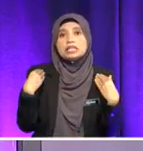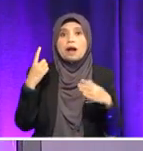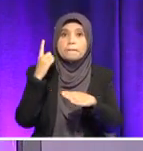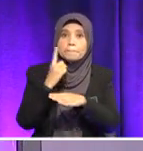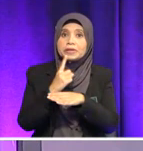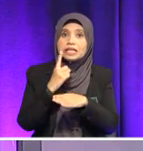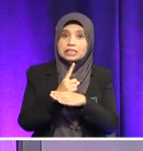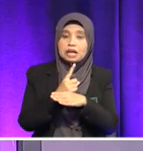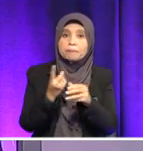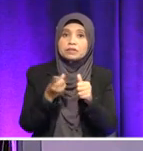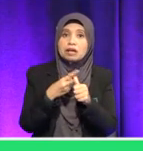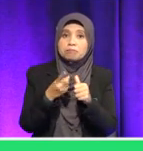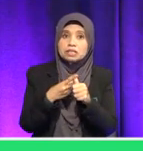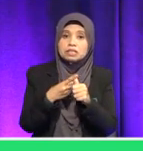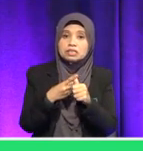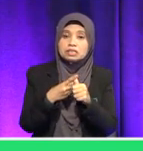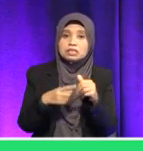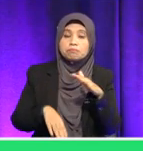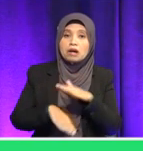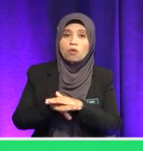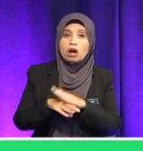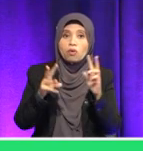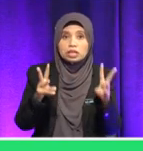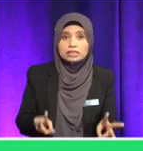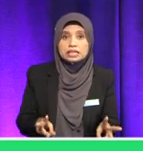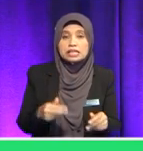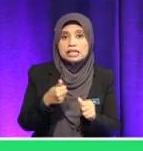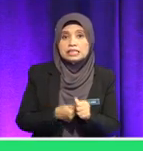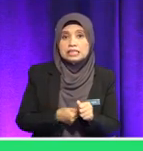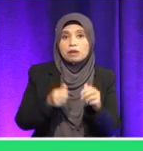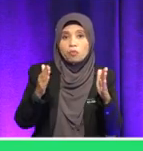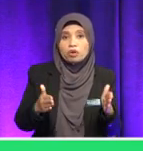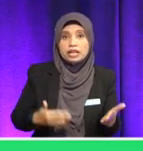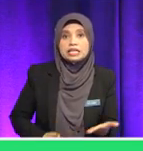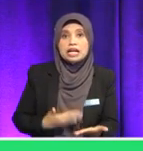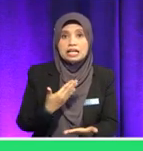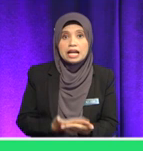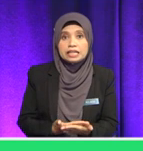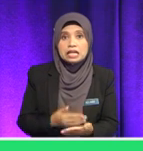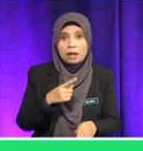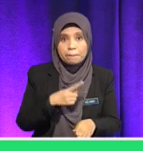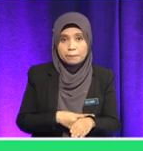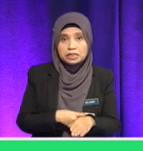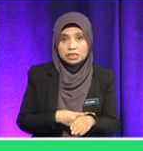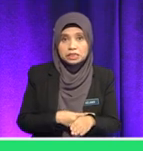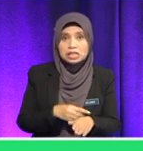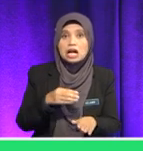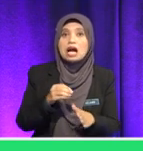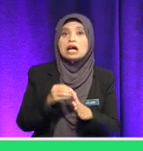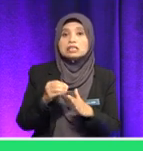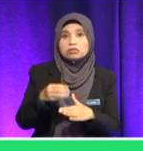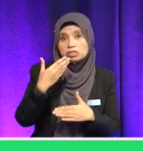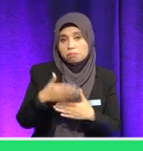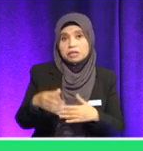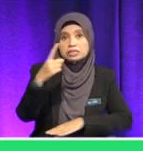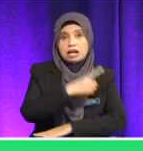yang pertama di bawah kewarganegaraan setiap orang yang dilahirkan dalam persekutuan padel atau selepas hari mereka akan jadi warga negara